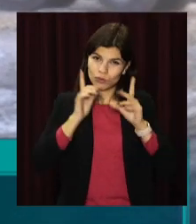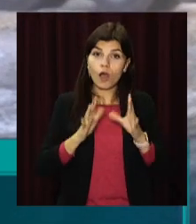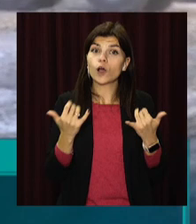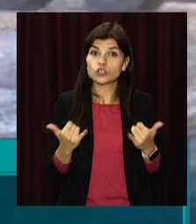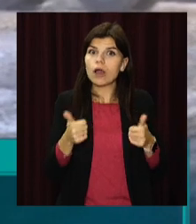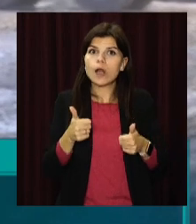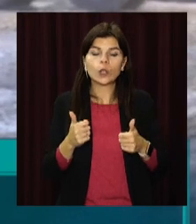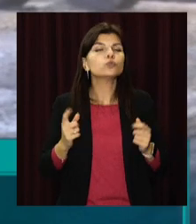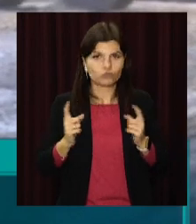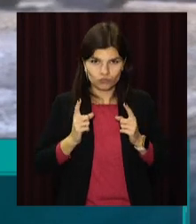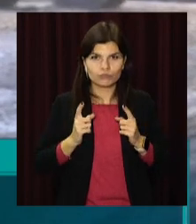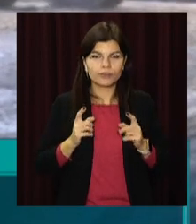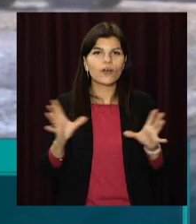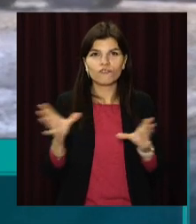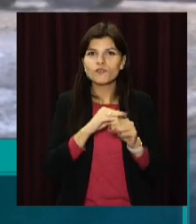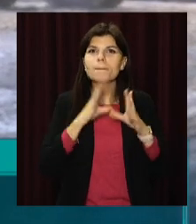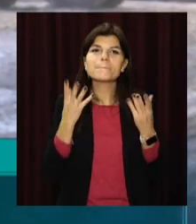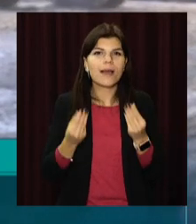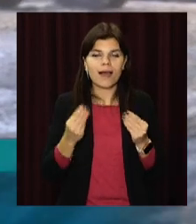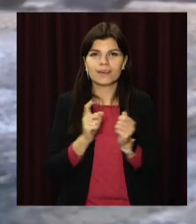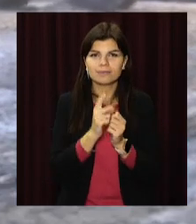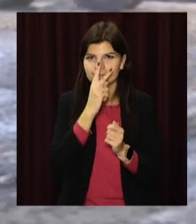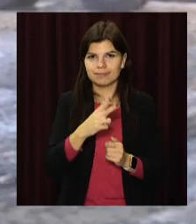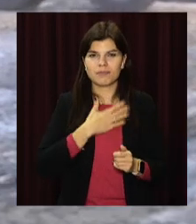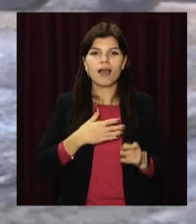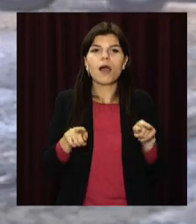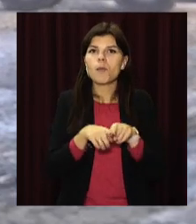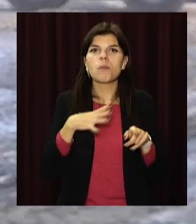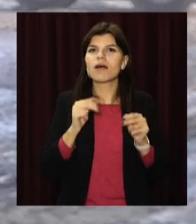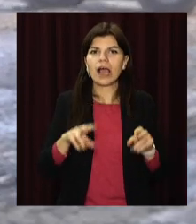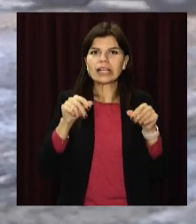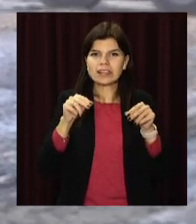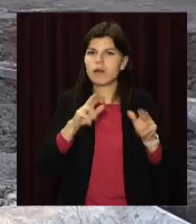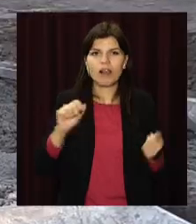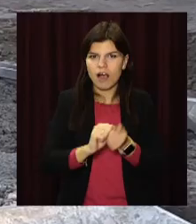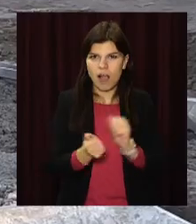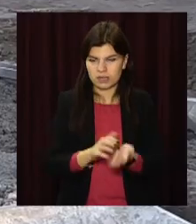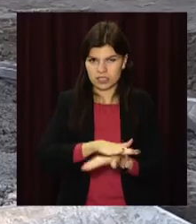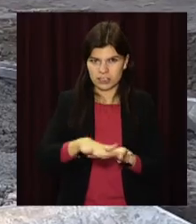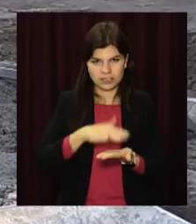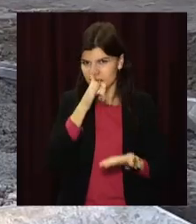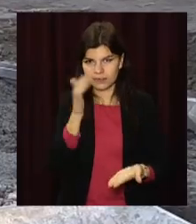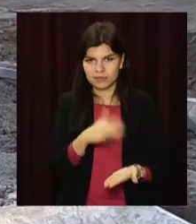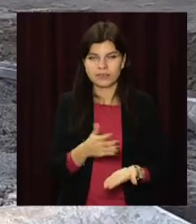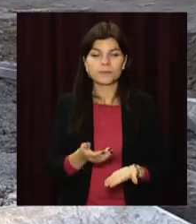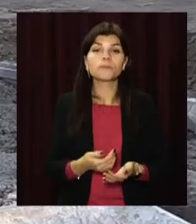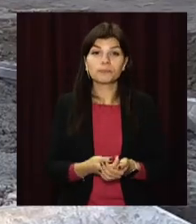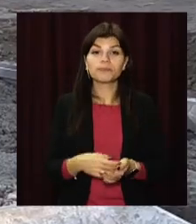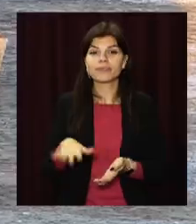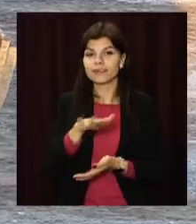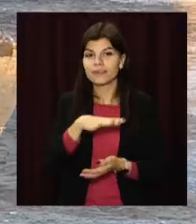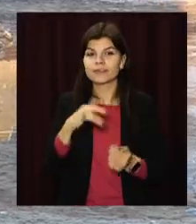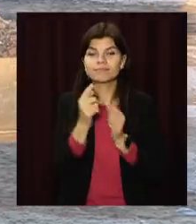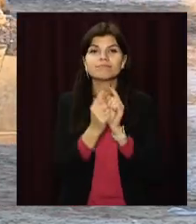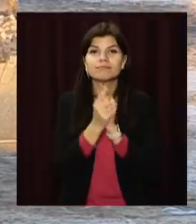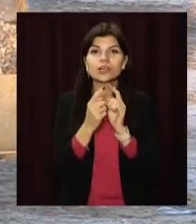хороший, класний. Все покрите, все м'яко. А то була як земля відбита, як камінь. Новий стадіон поблизу Петропавлівського ліцею